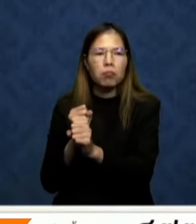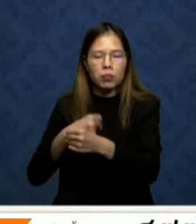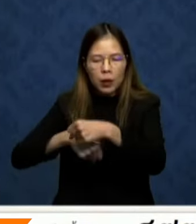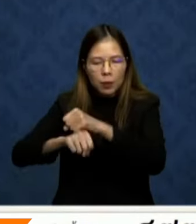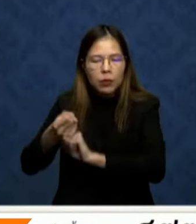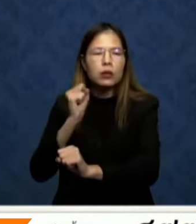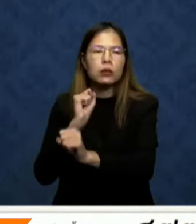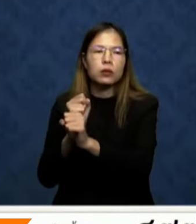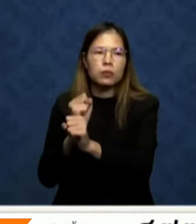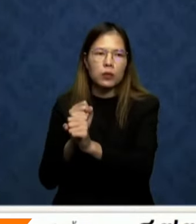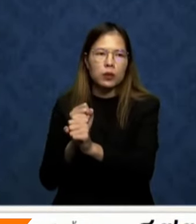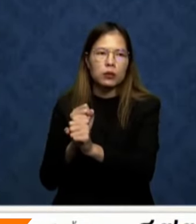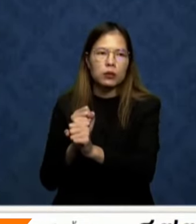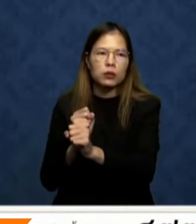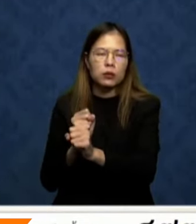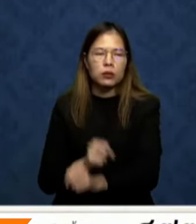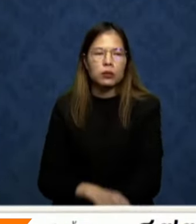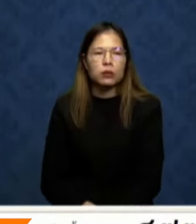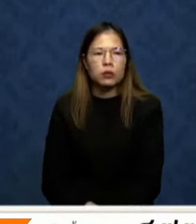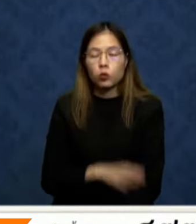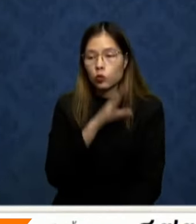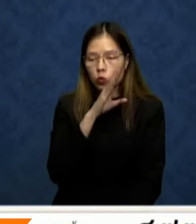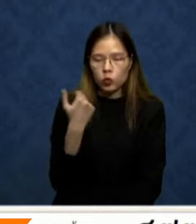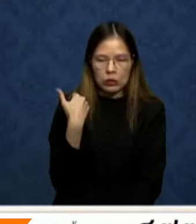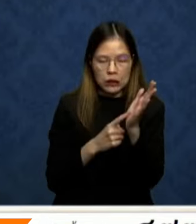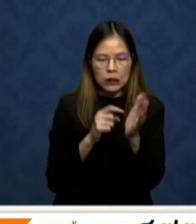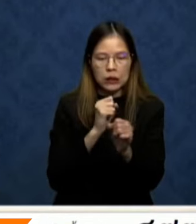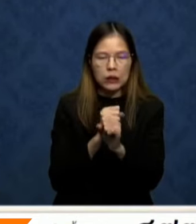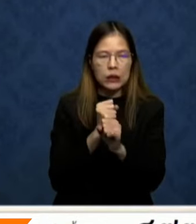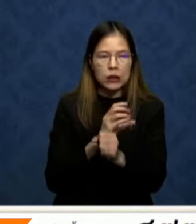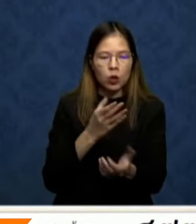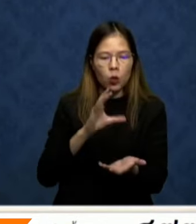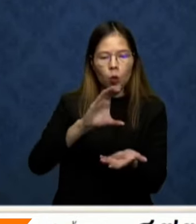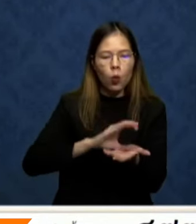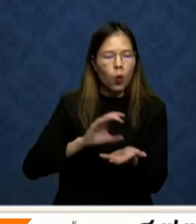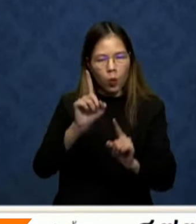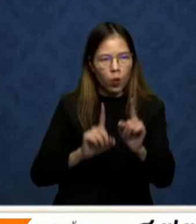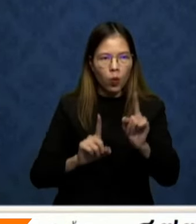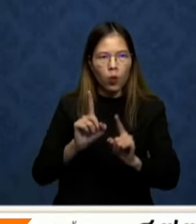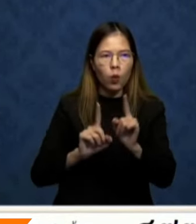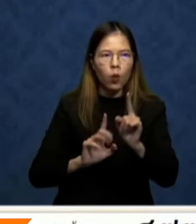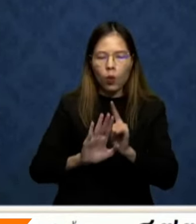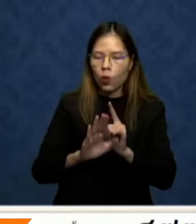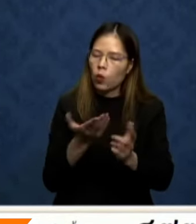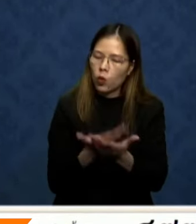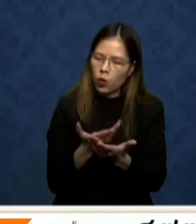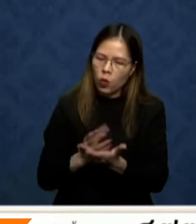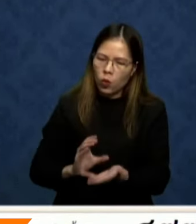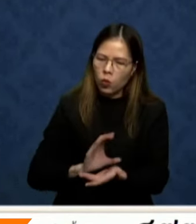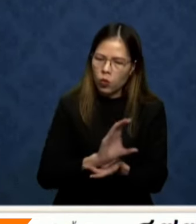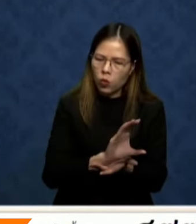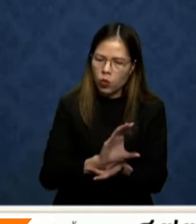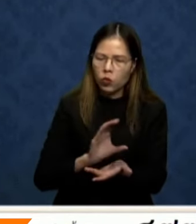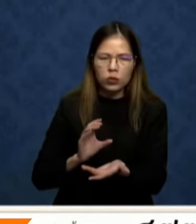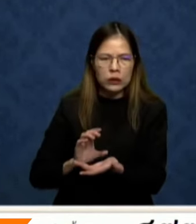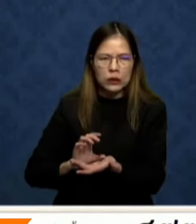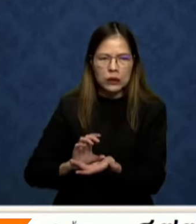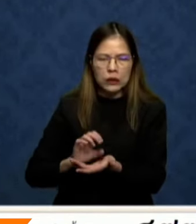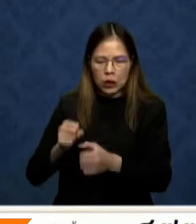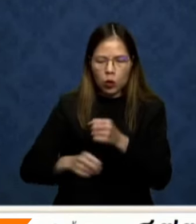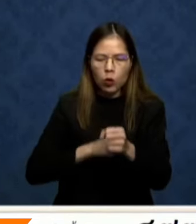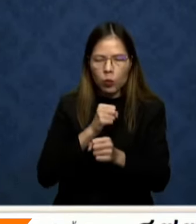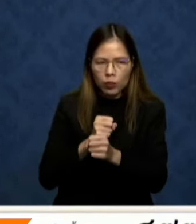Expenditure of X นะครับซึ่งถ้าหากเป็นอย่างนั้นเนี่ยการคำนวณงบลงทุนงบจ่ายลงทุนของปี